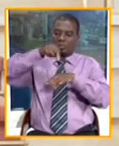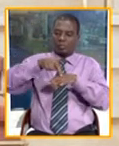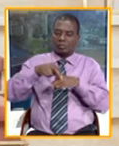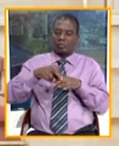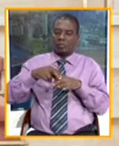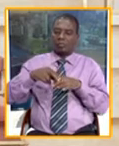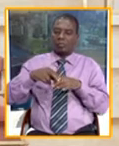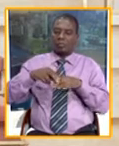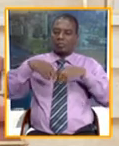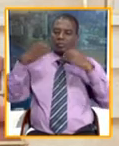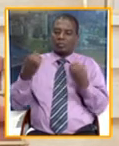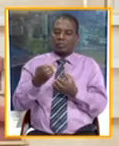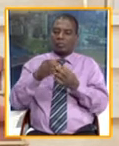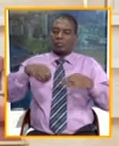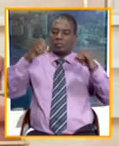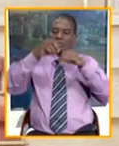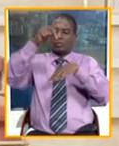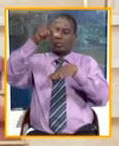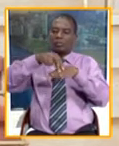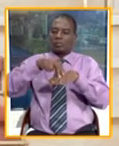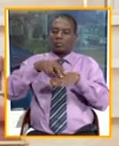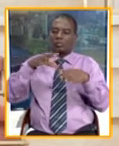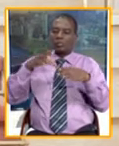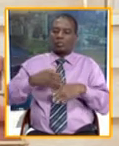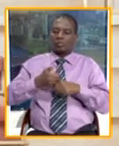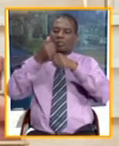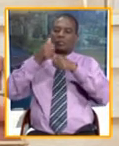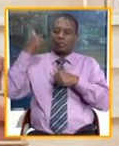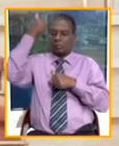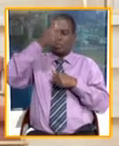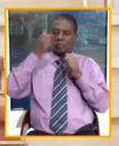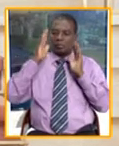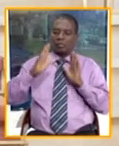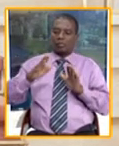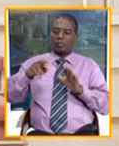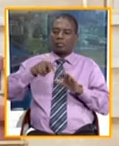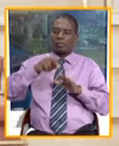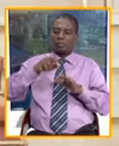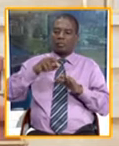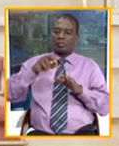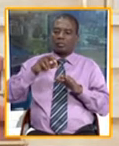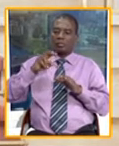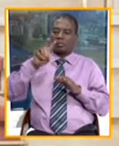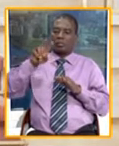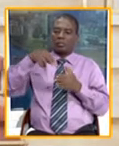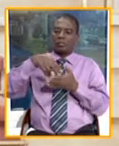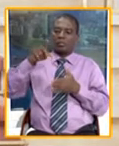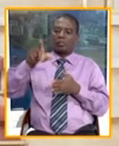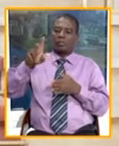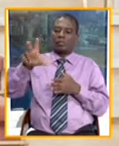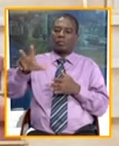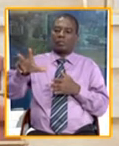Au titre du comité d'organisation de la Coupe d'Afrique des Nations 2023, COCAN